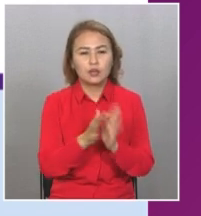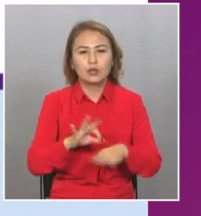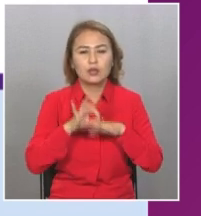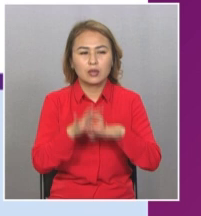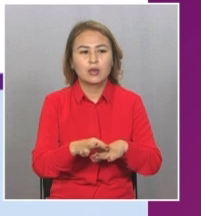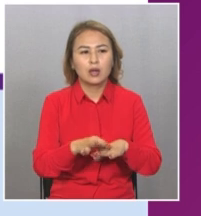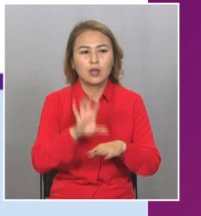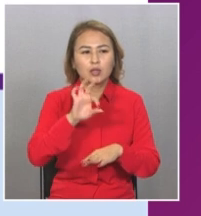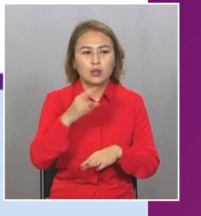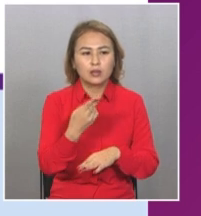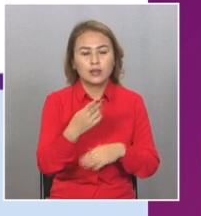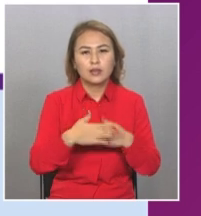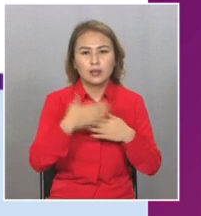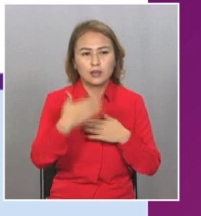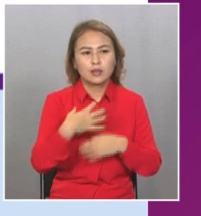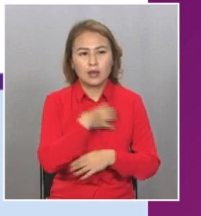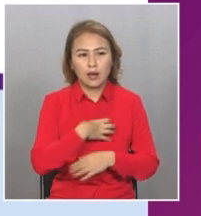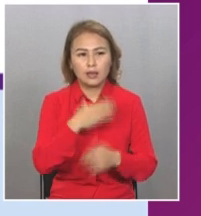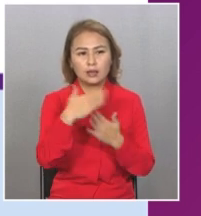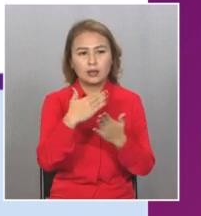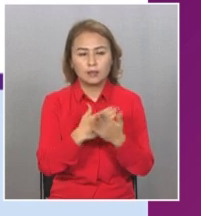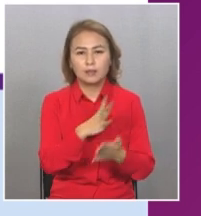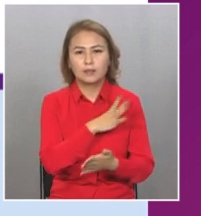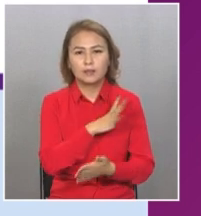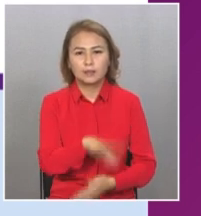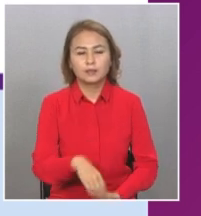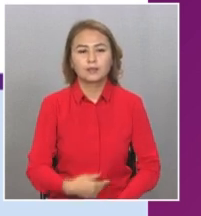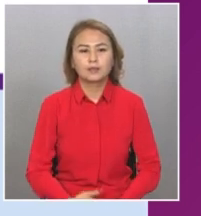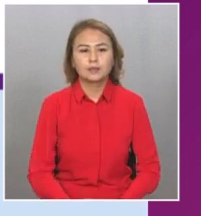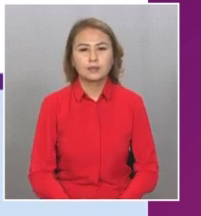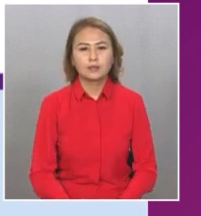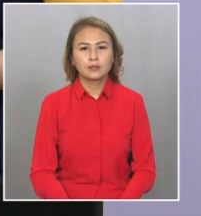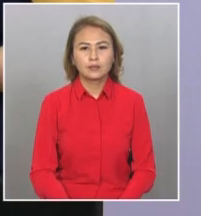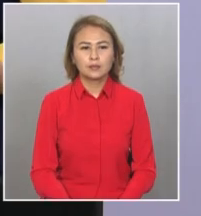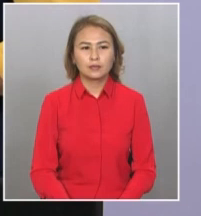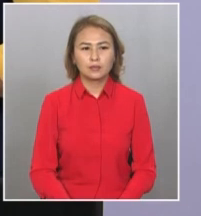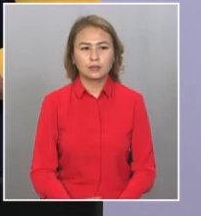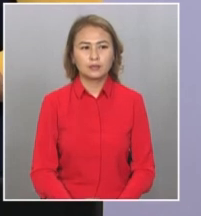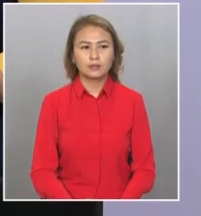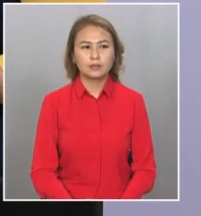келісім жүргізді. Әлеуметтік негізі айқын бағдарламасы болмады.